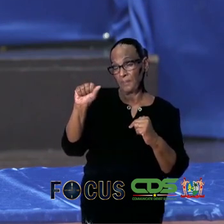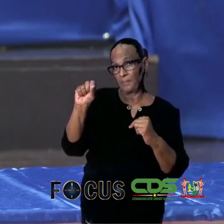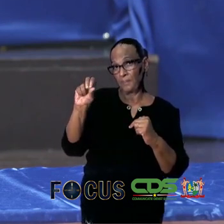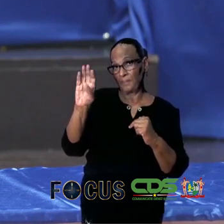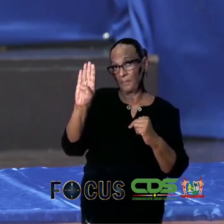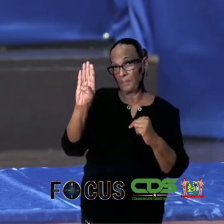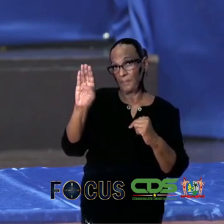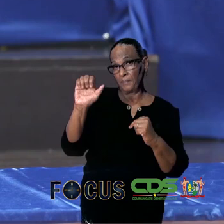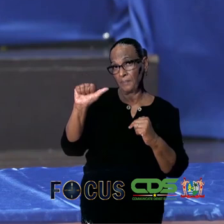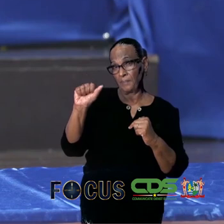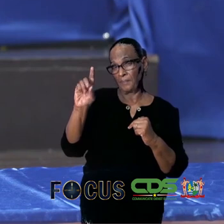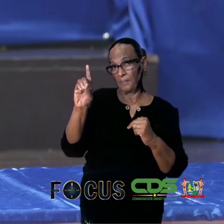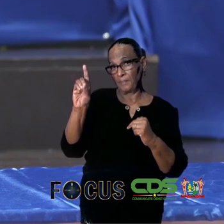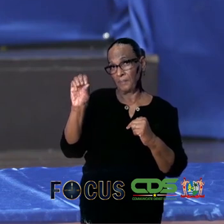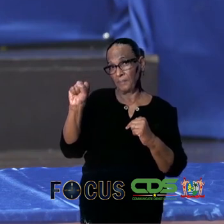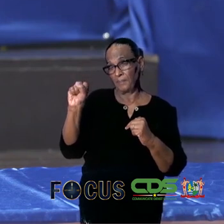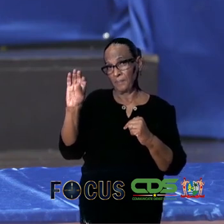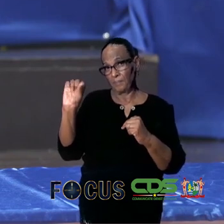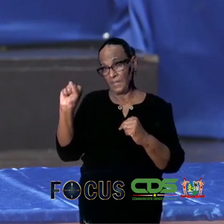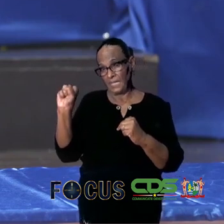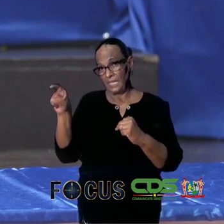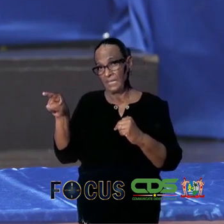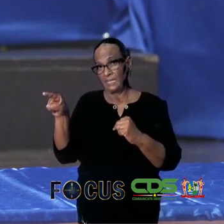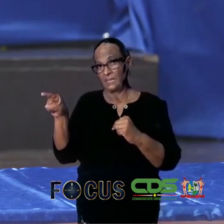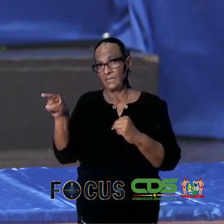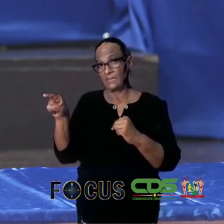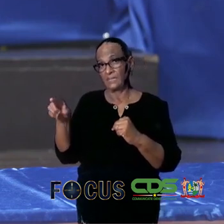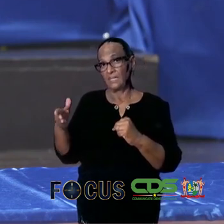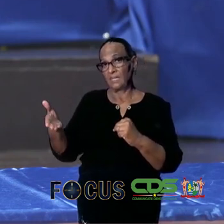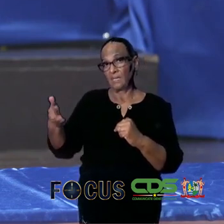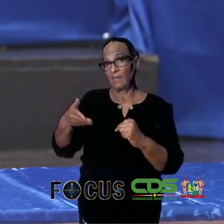gehad van een partij dosis